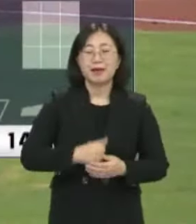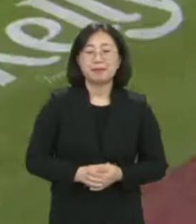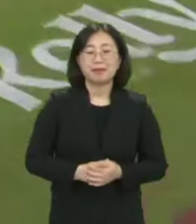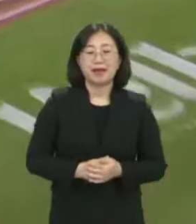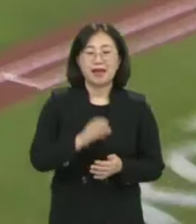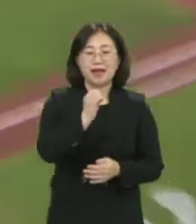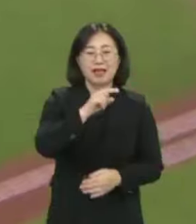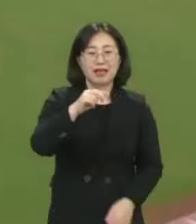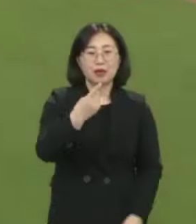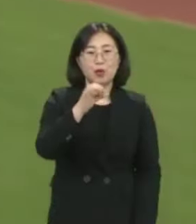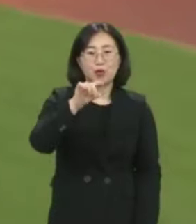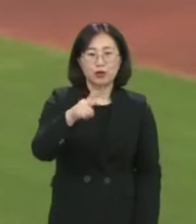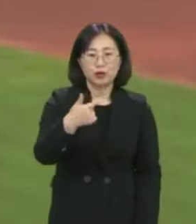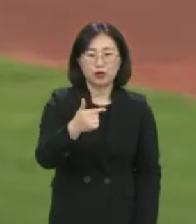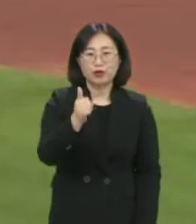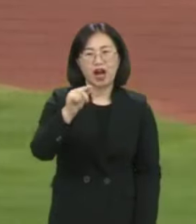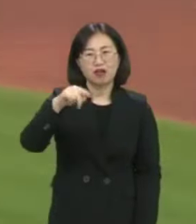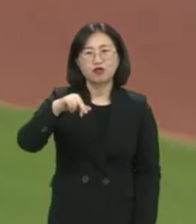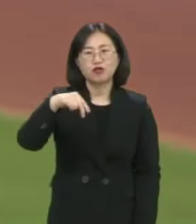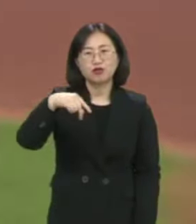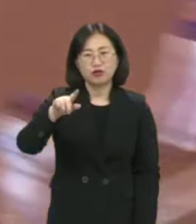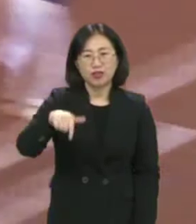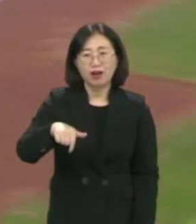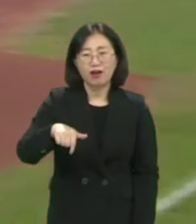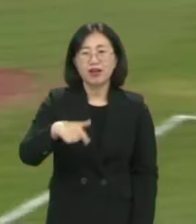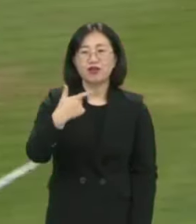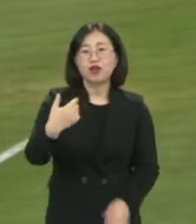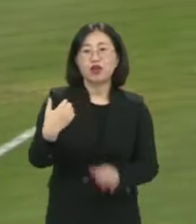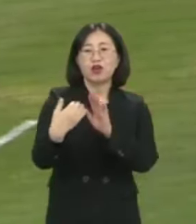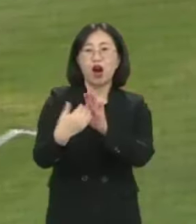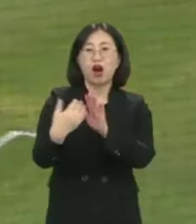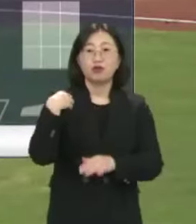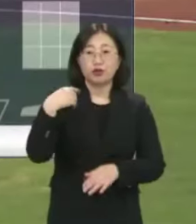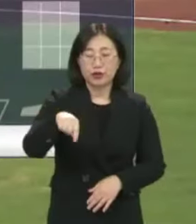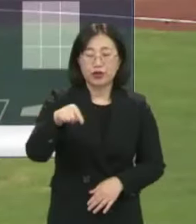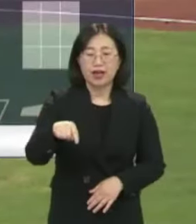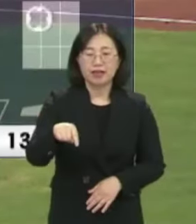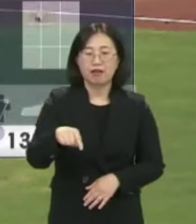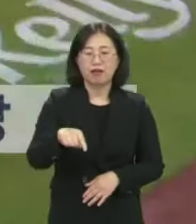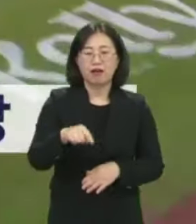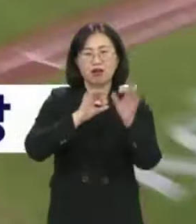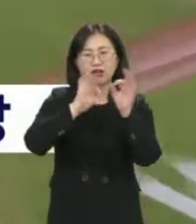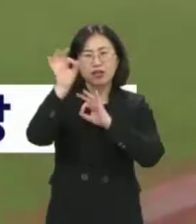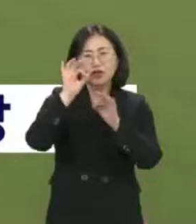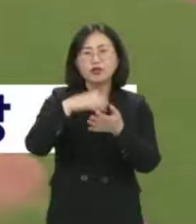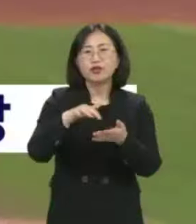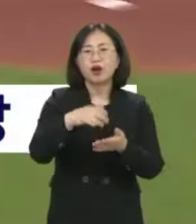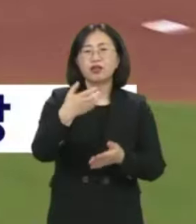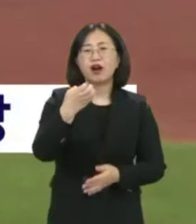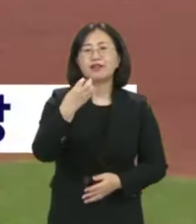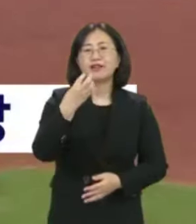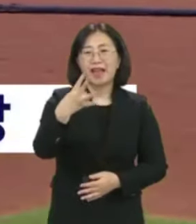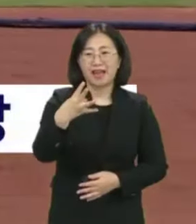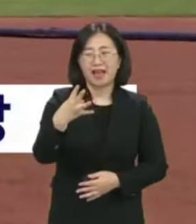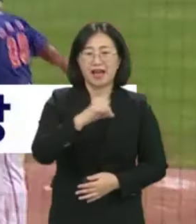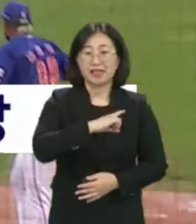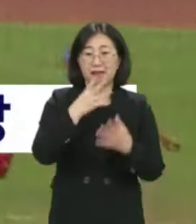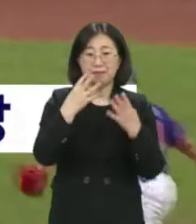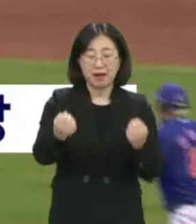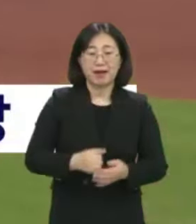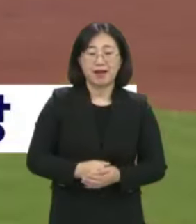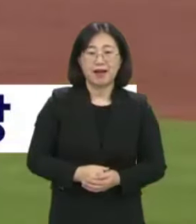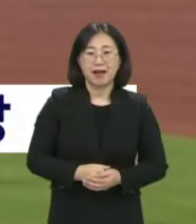이윤과 황영 하주석이 번갈아가며 맡은 격수 자리에서 계에서 가장 많은 34개의 실책이 쏟아졌던 한화